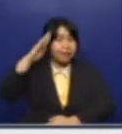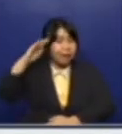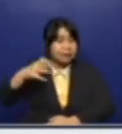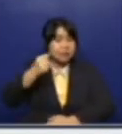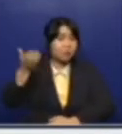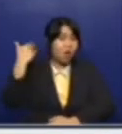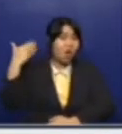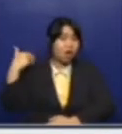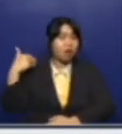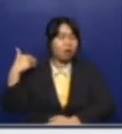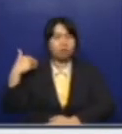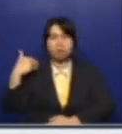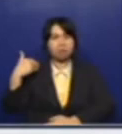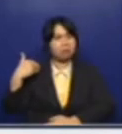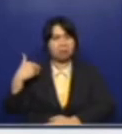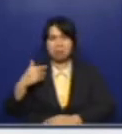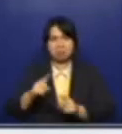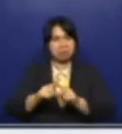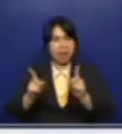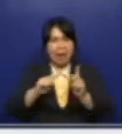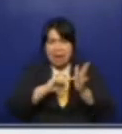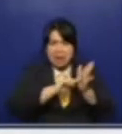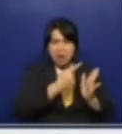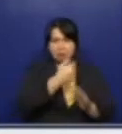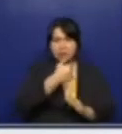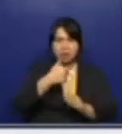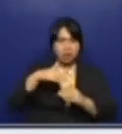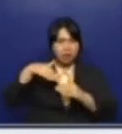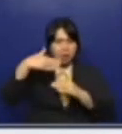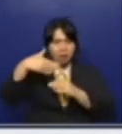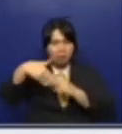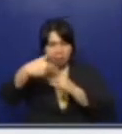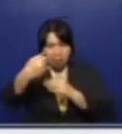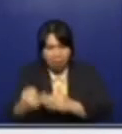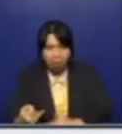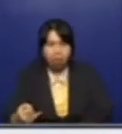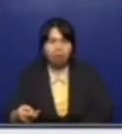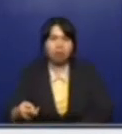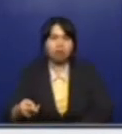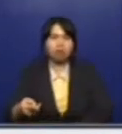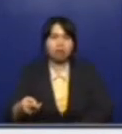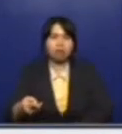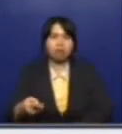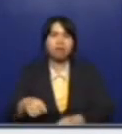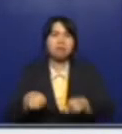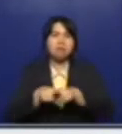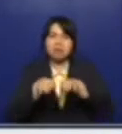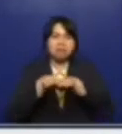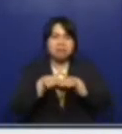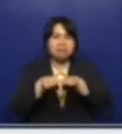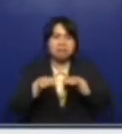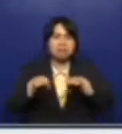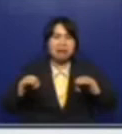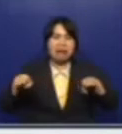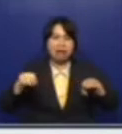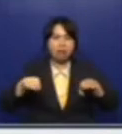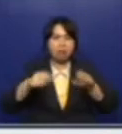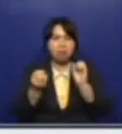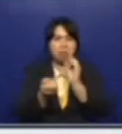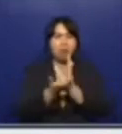ามันจบคนละแบบการต่อสู้เนี่ยในลักษณะเนี่ยเป็นมาตรการที่รุนแร